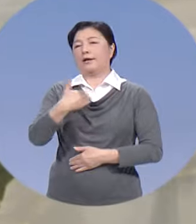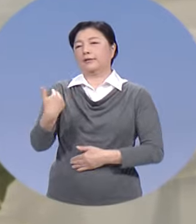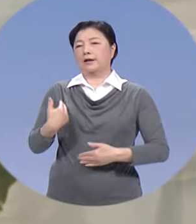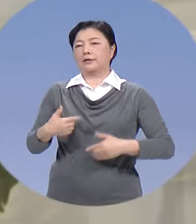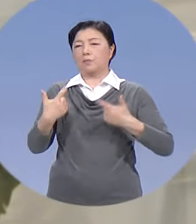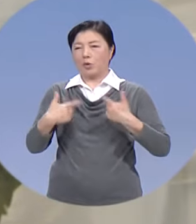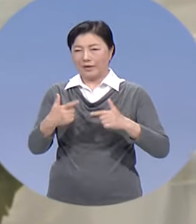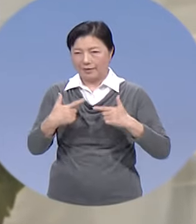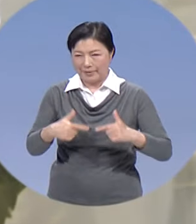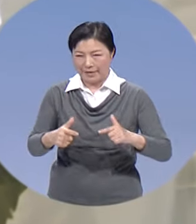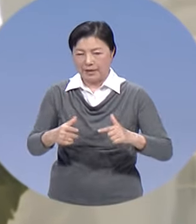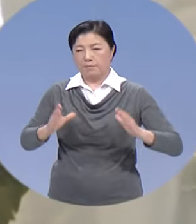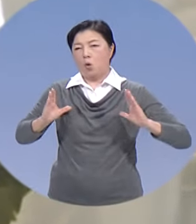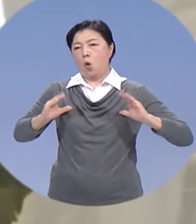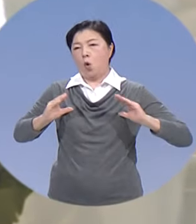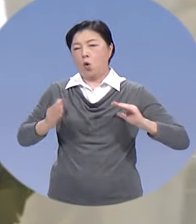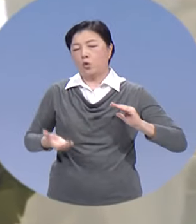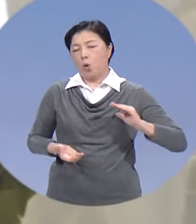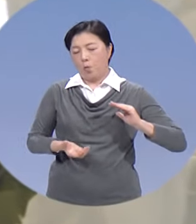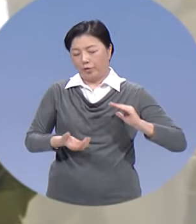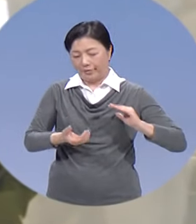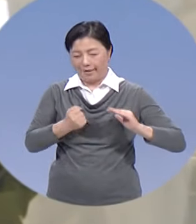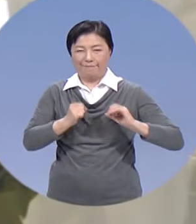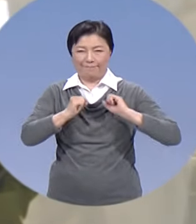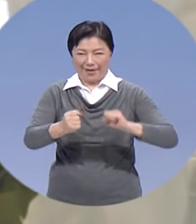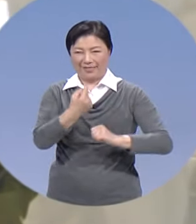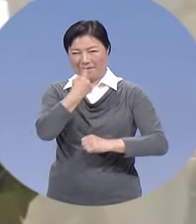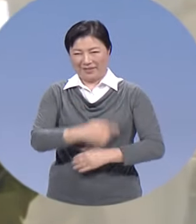日々誇りを持って働いております。